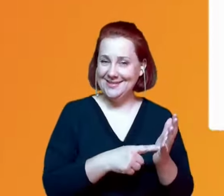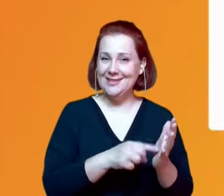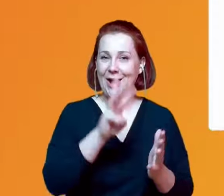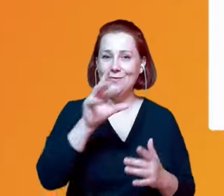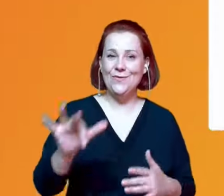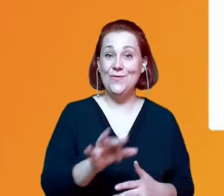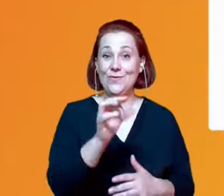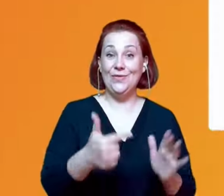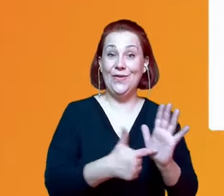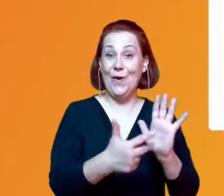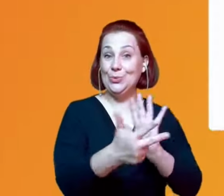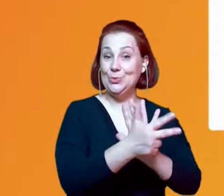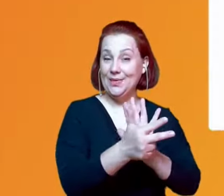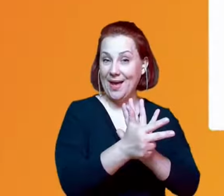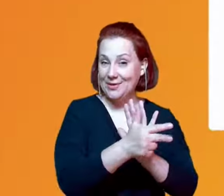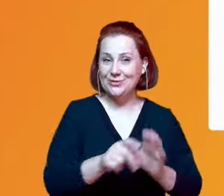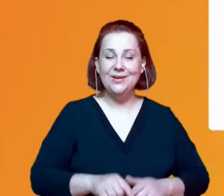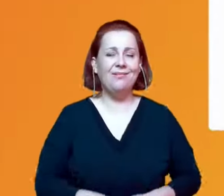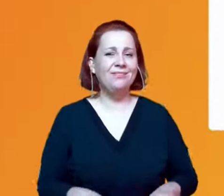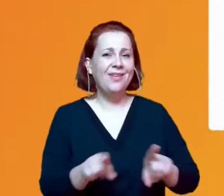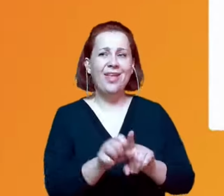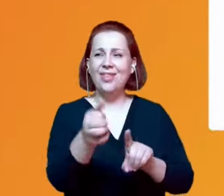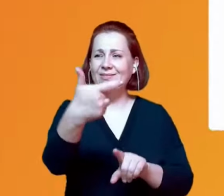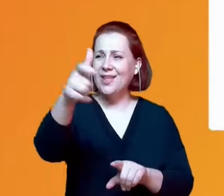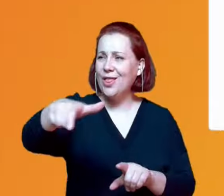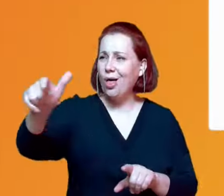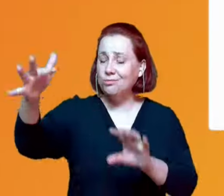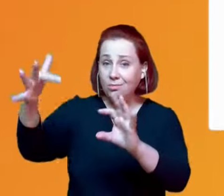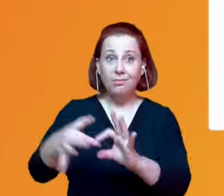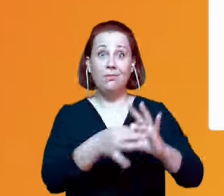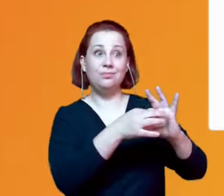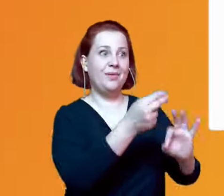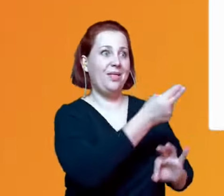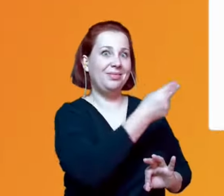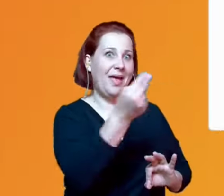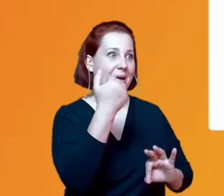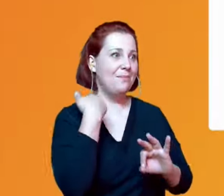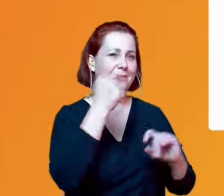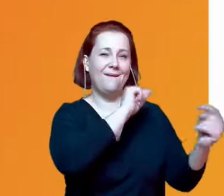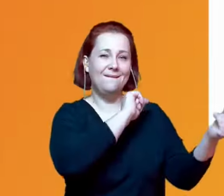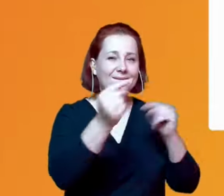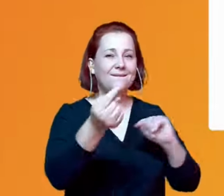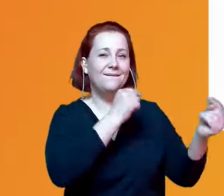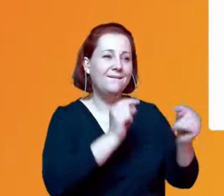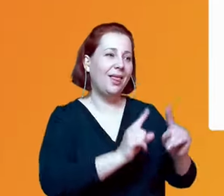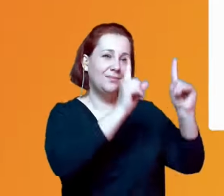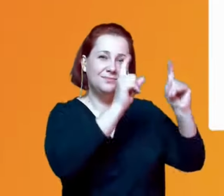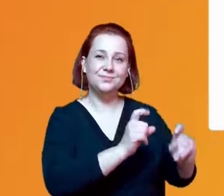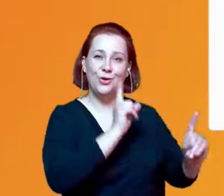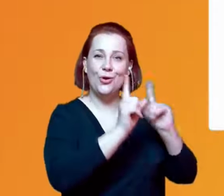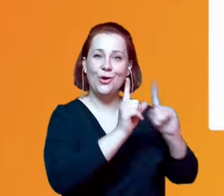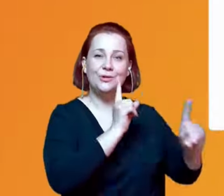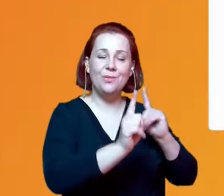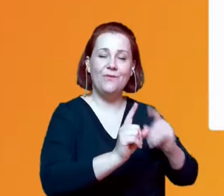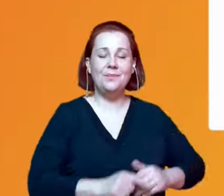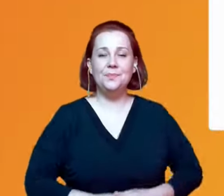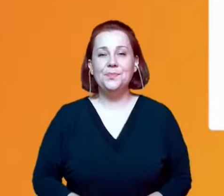2018 roku i wiele osób odnosi się do tych tematów, które wtedy zostały zapoczątkowane.